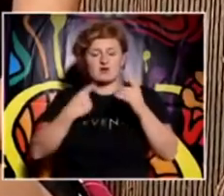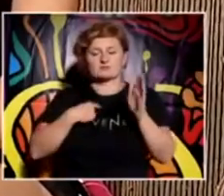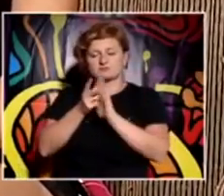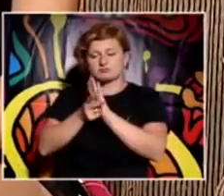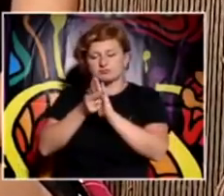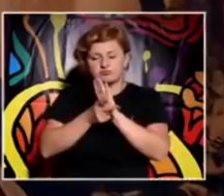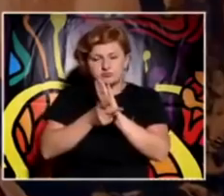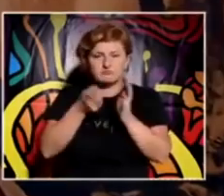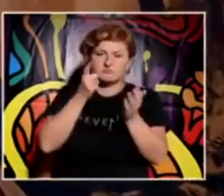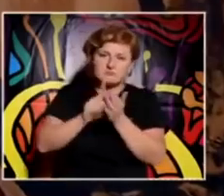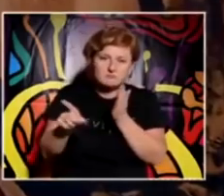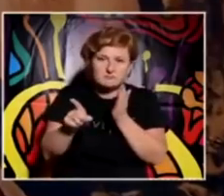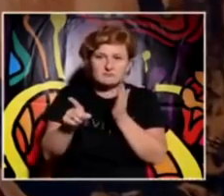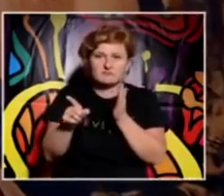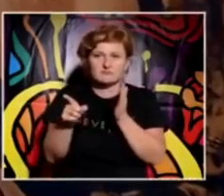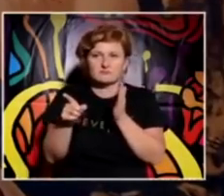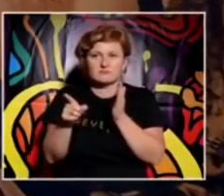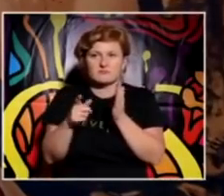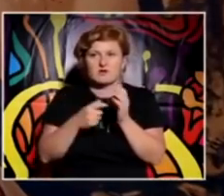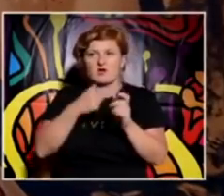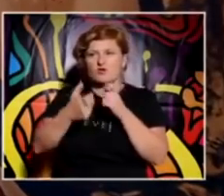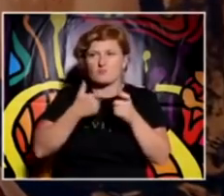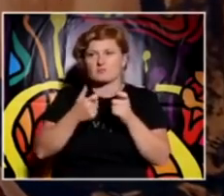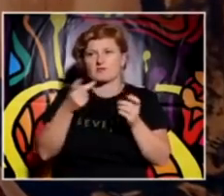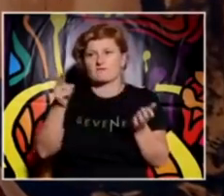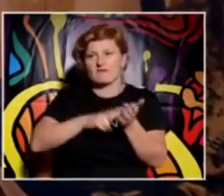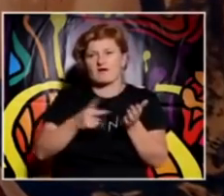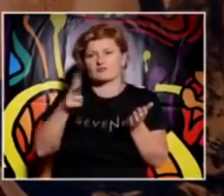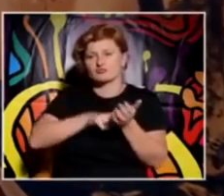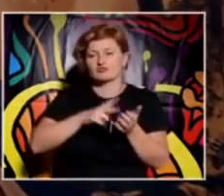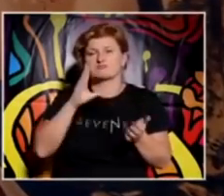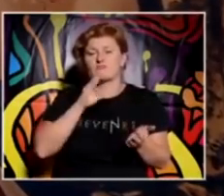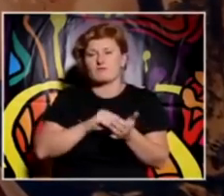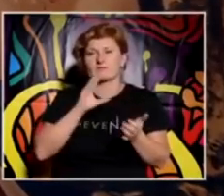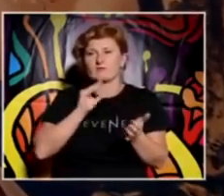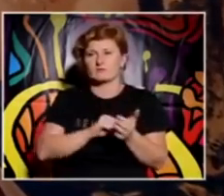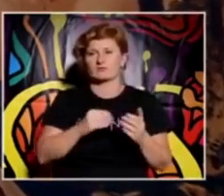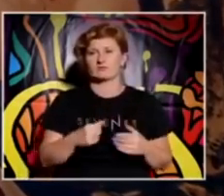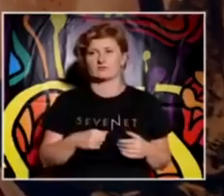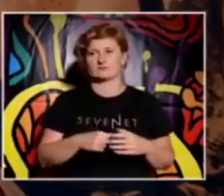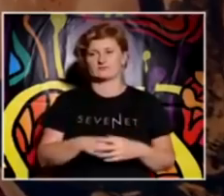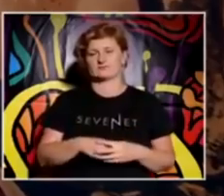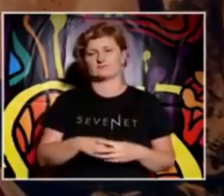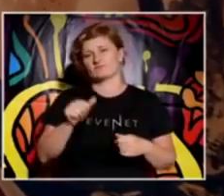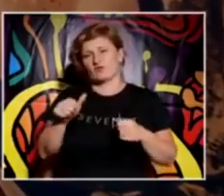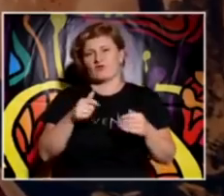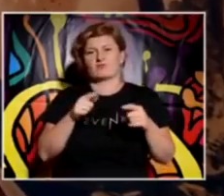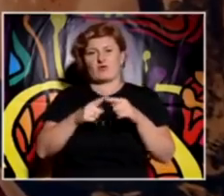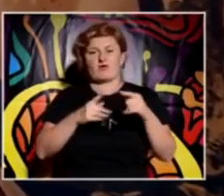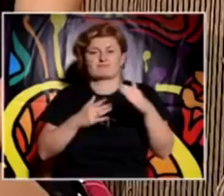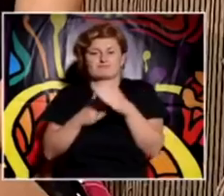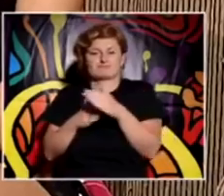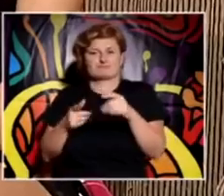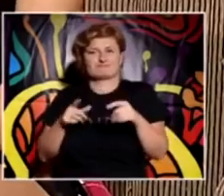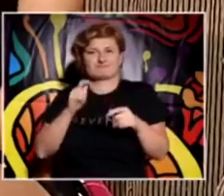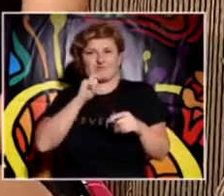przykład coś nam nie wyjdzie i robimy sobie 2-3 powtórki. Także to też są rzeczy, które gdzieś nas mocno stopują w podróży. Plus